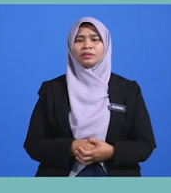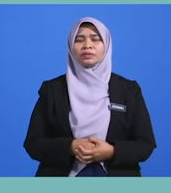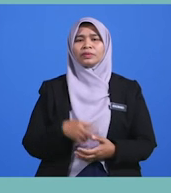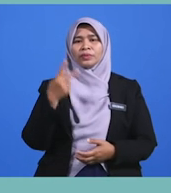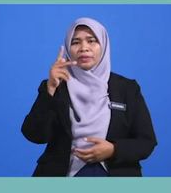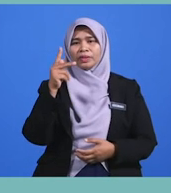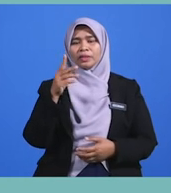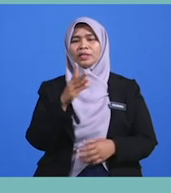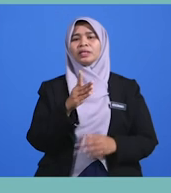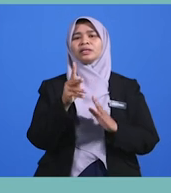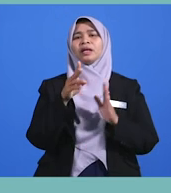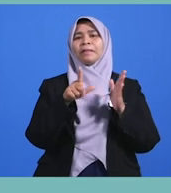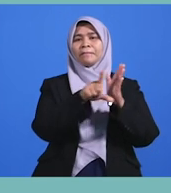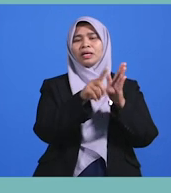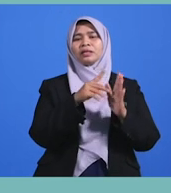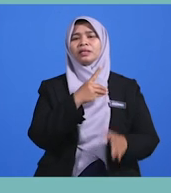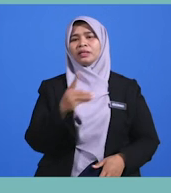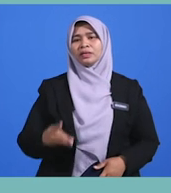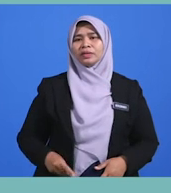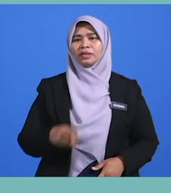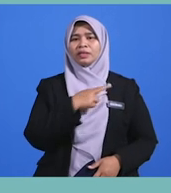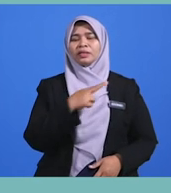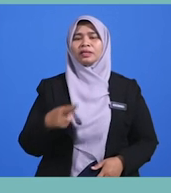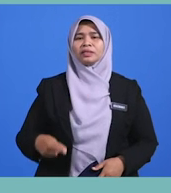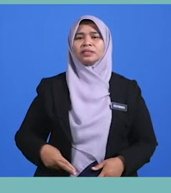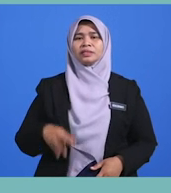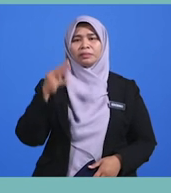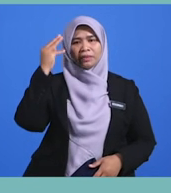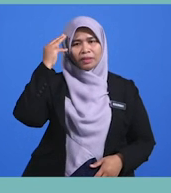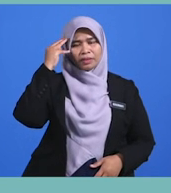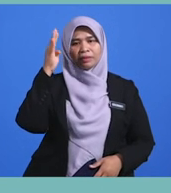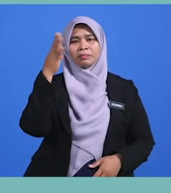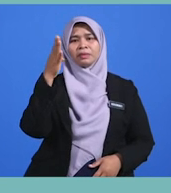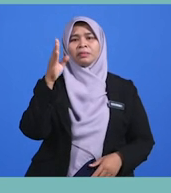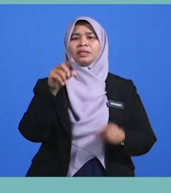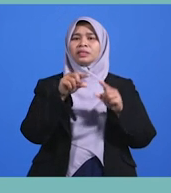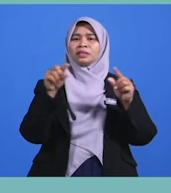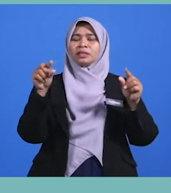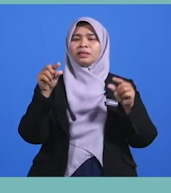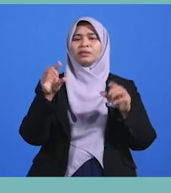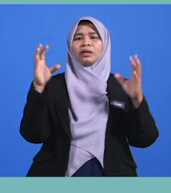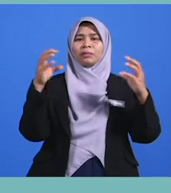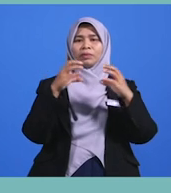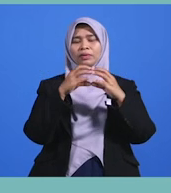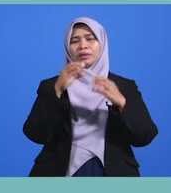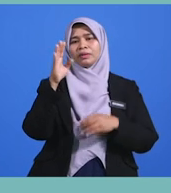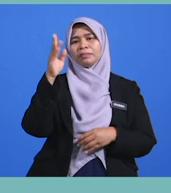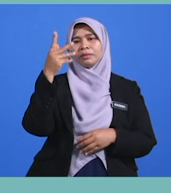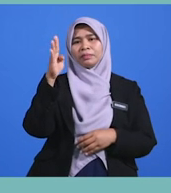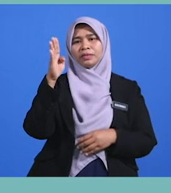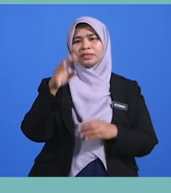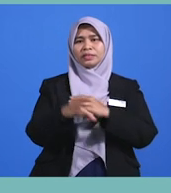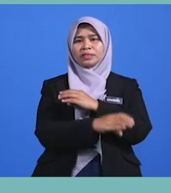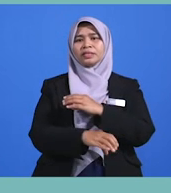Warna kuning melambangkan kedaulatan Raja-Raja Melayu. 14 jalur melambangkan gabungan 14 buah negeri dalam